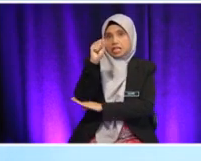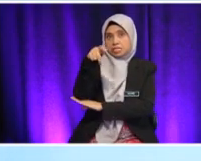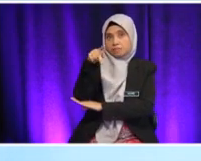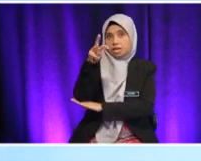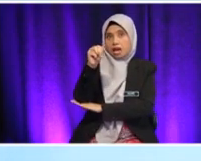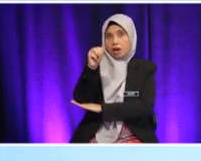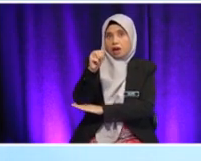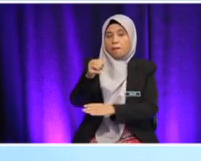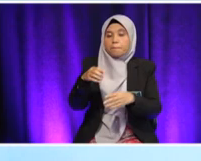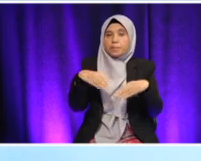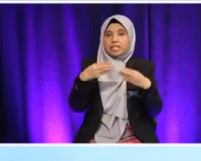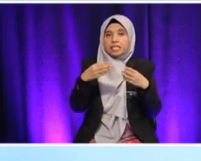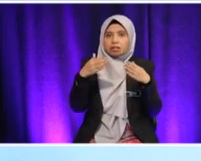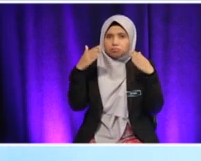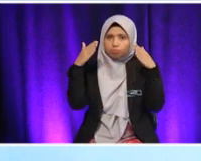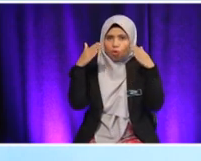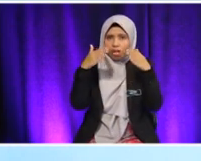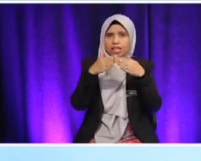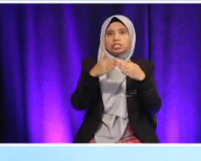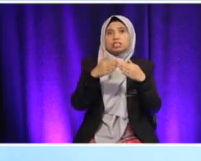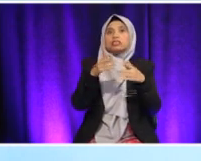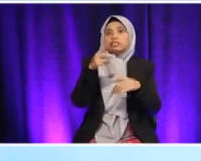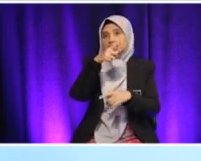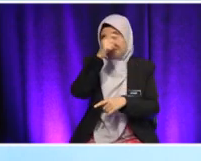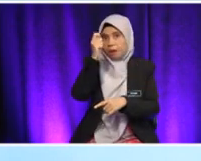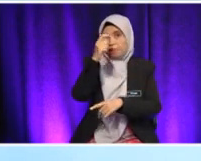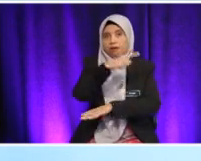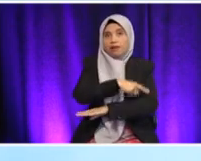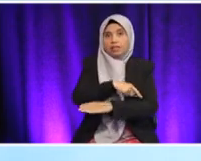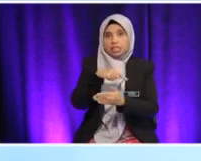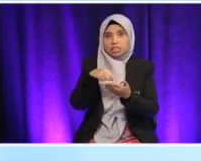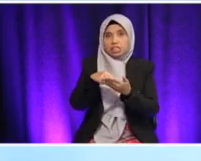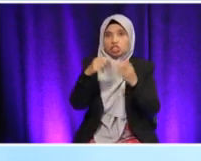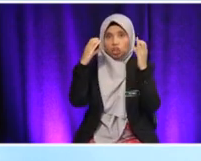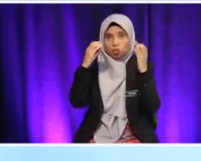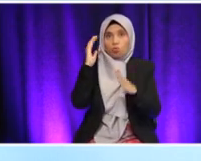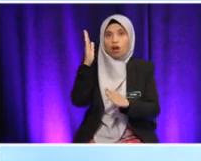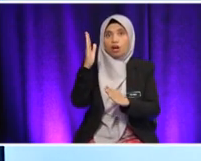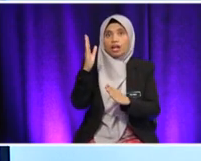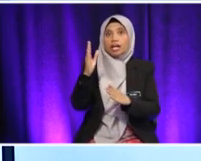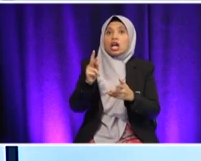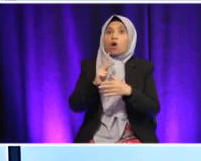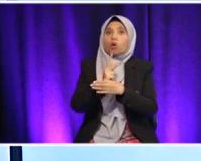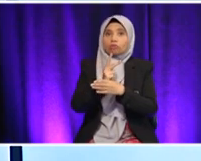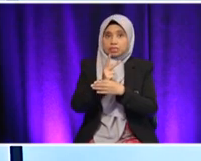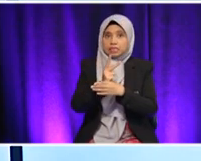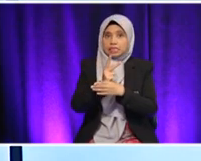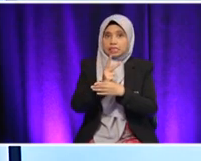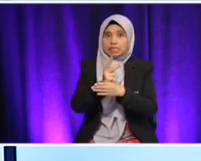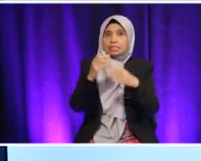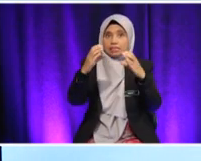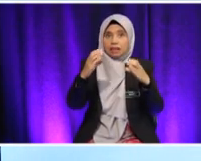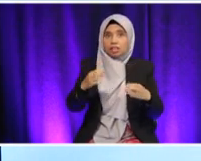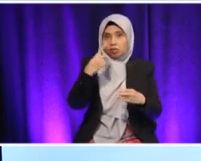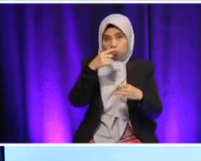pastikan anda berikan perhatian yang sepenuhnya Karena Guru kita pada hari ini akan kongsikan bersama anda tips-tips dan juga teknik